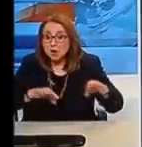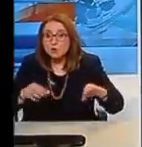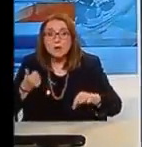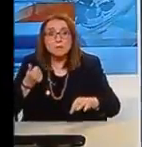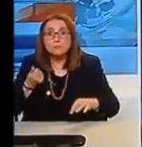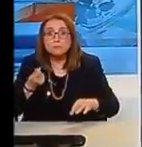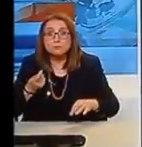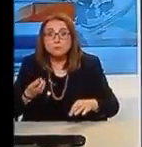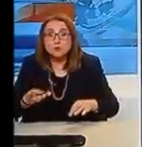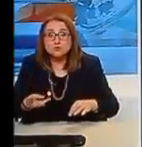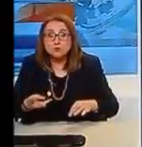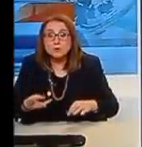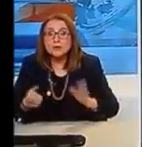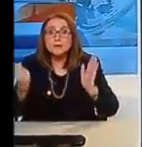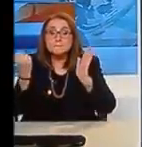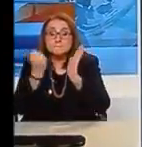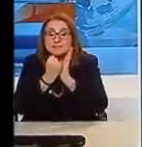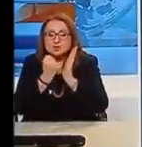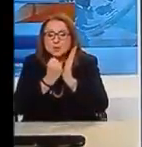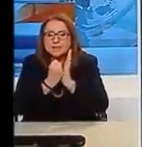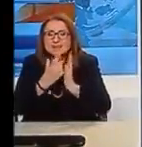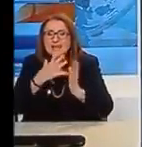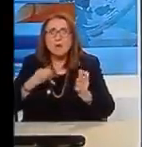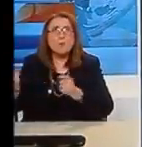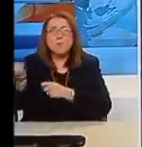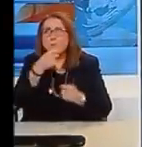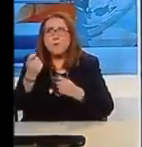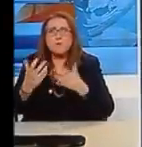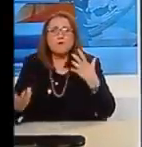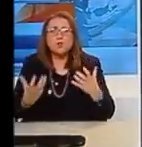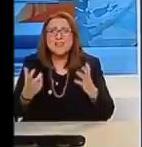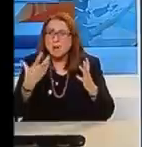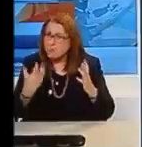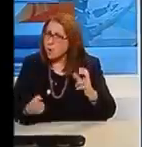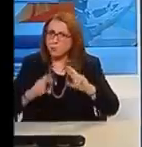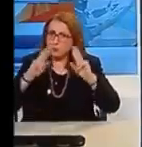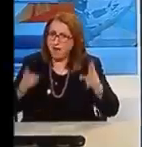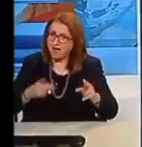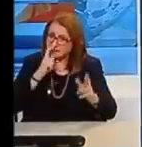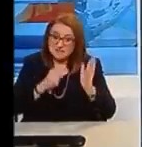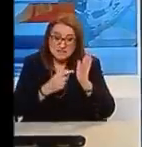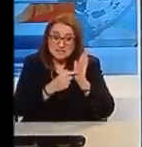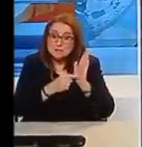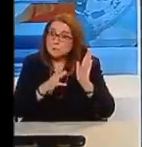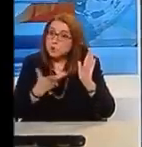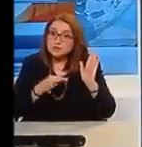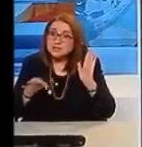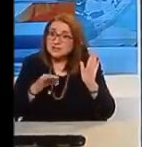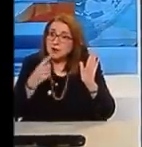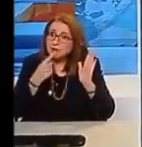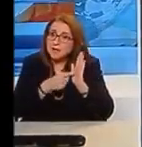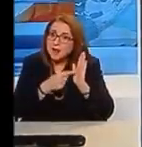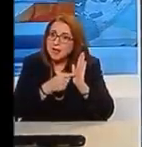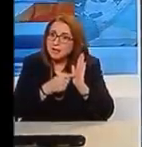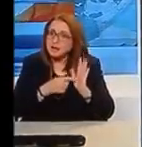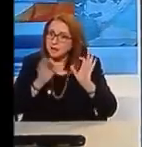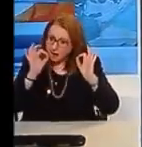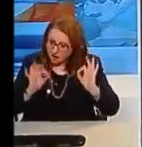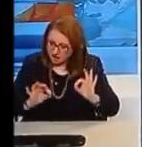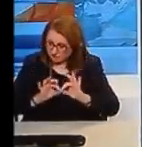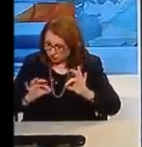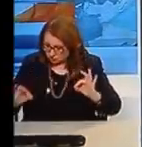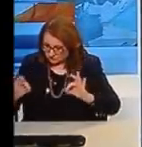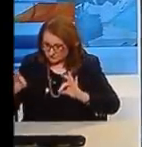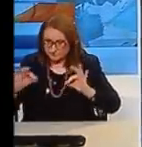και μόνο, δηλαδή αποκλειστικά και μόνο στους έως τώρα καθορισμένους χώρους. Ειδικά για τις μετακινήσεις μας μέσα στην Αττική, όπως ανέφερα